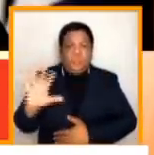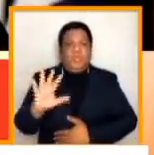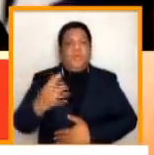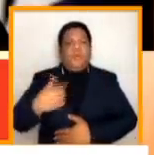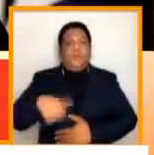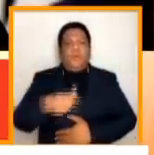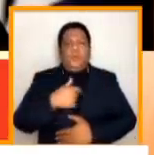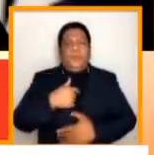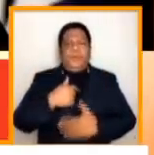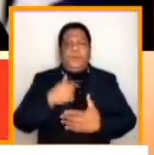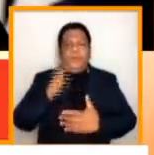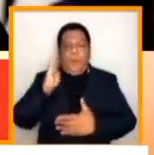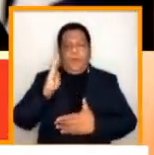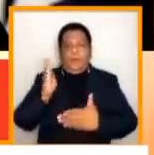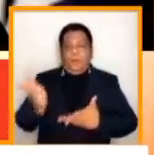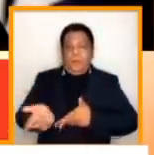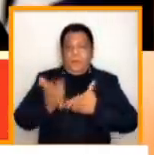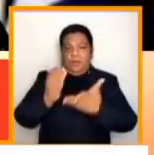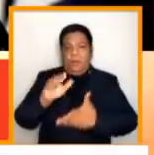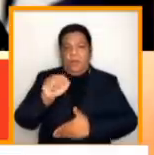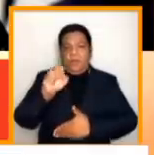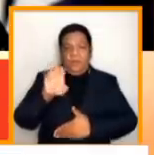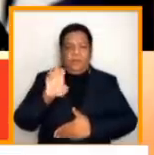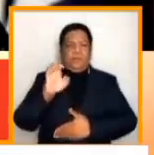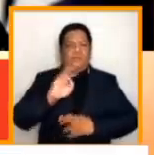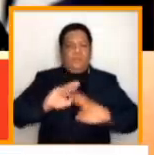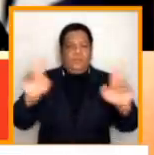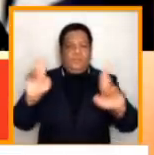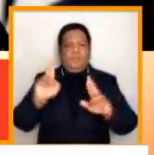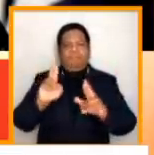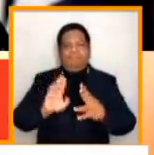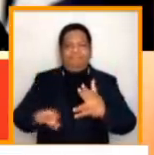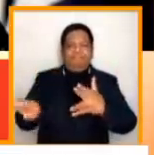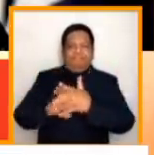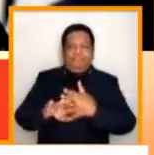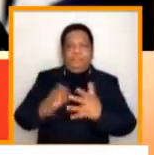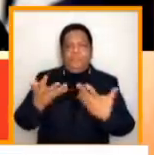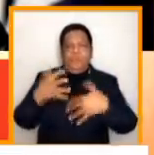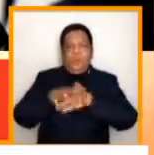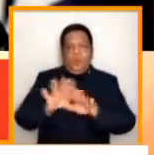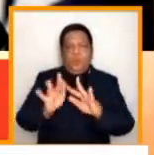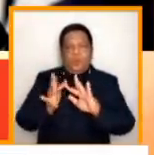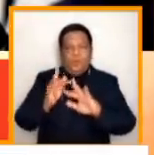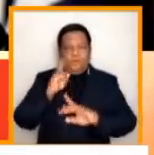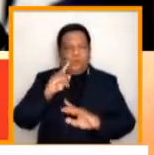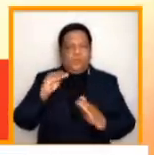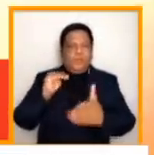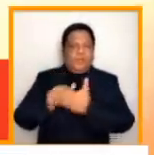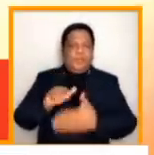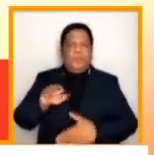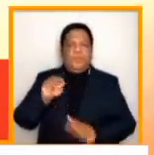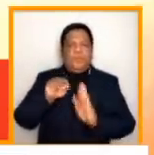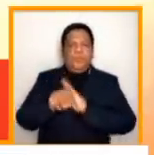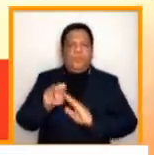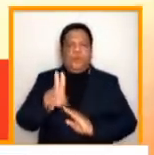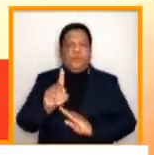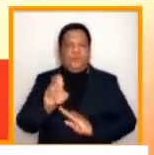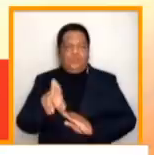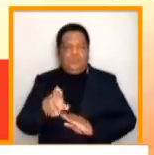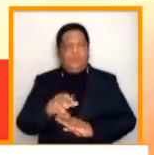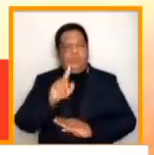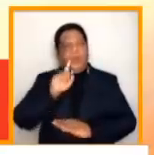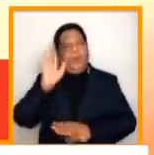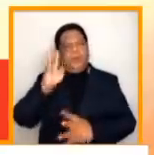ating kaso, i-inquest na online o hybrid itong kaso ng murder against him. At siguradong mabubulok yan sa